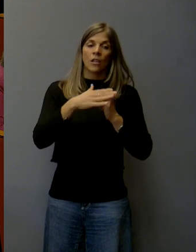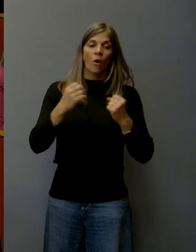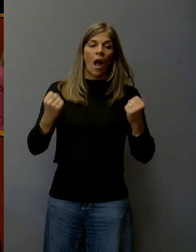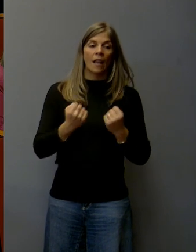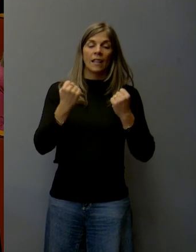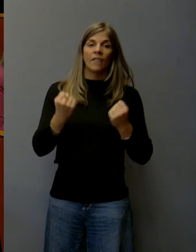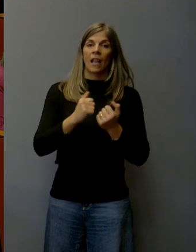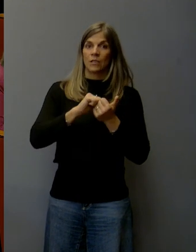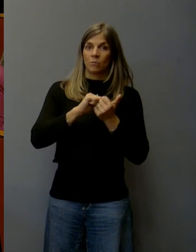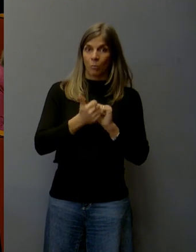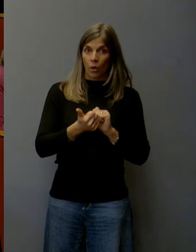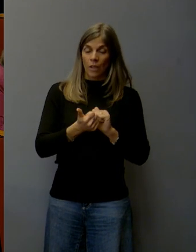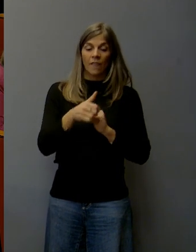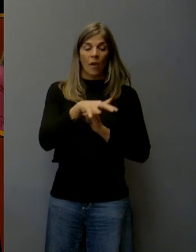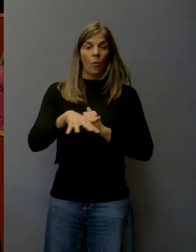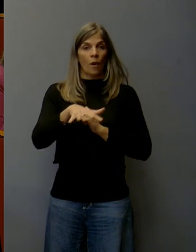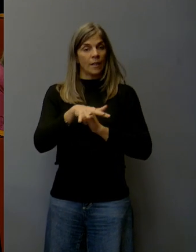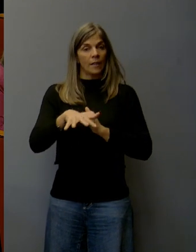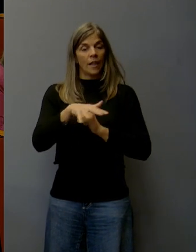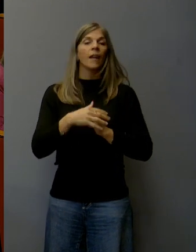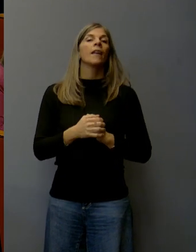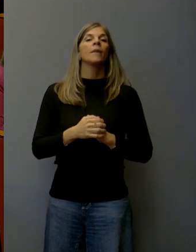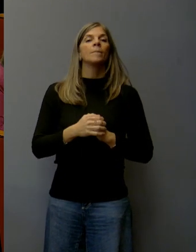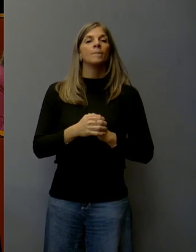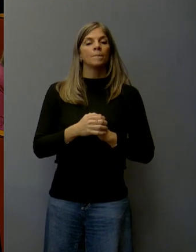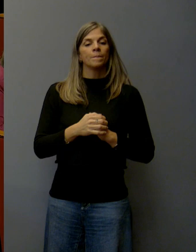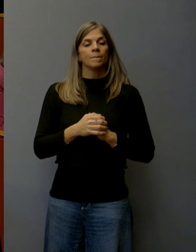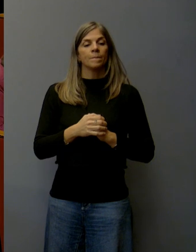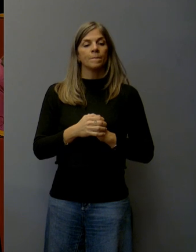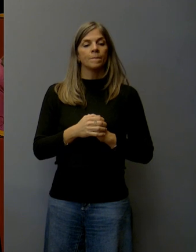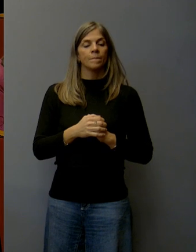e di quartiere e non solo